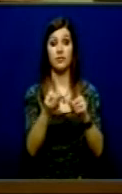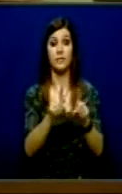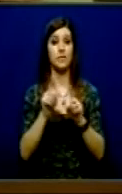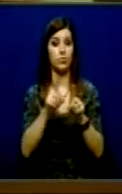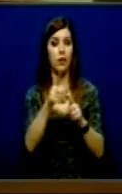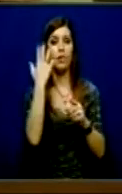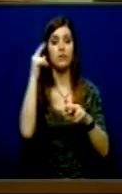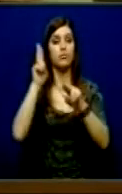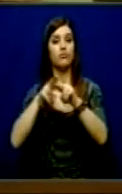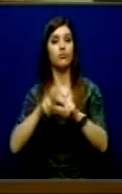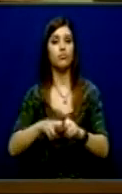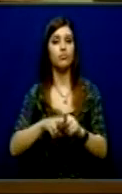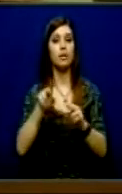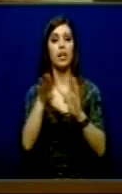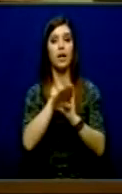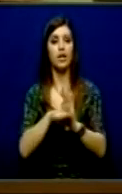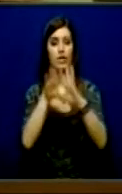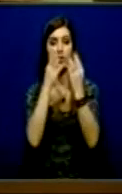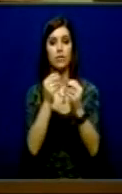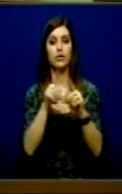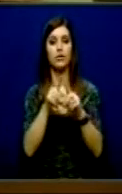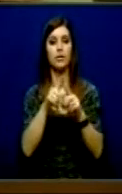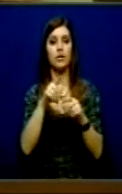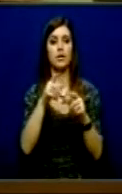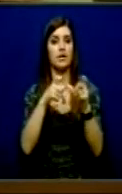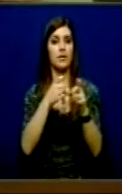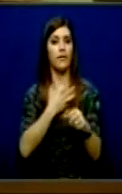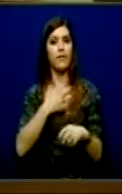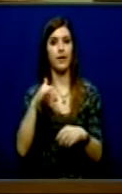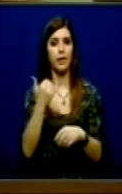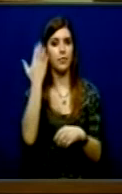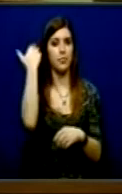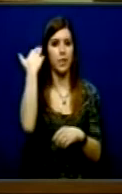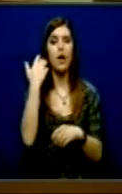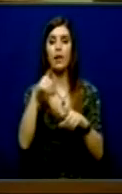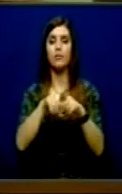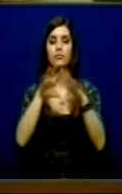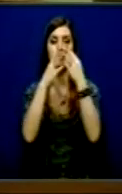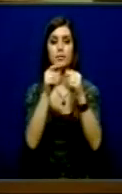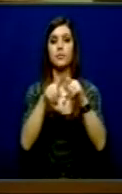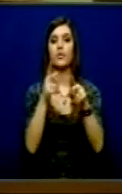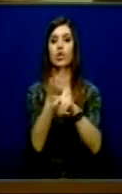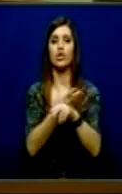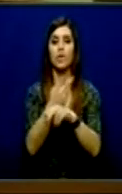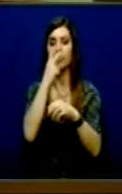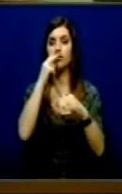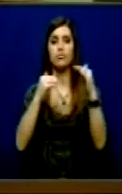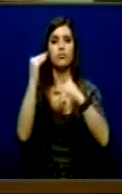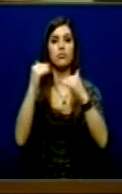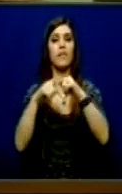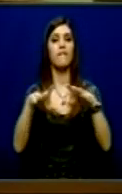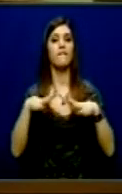strukturave vendimtarëse dhe ligjvendëse të RSFJ-s, e në disa aspekte edhe me të drejta të barabarta me njësi tjera federative që